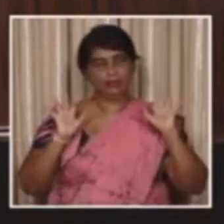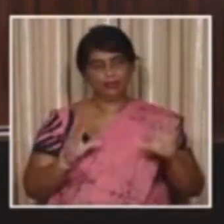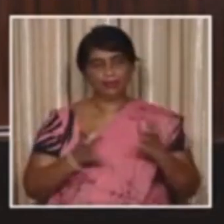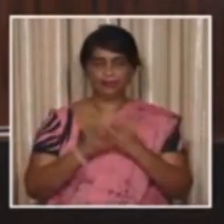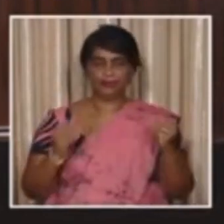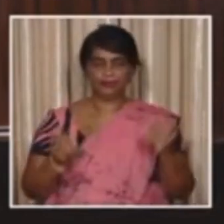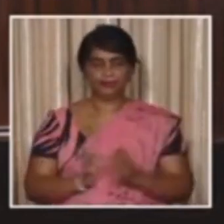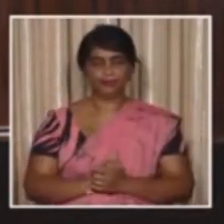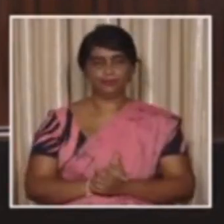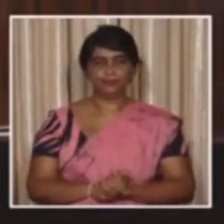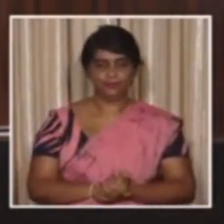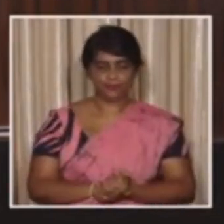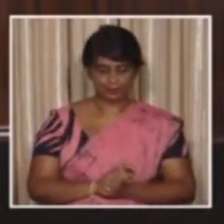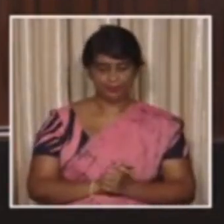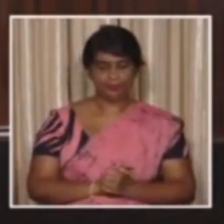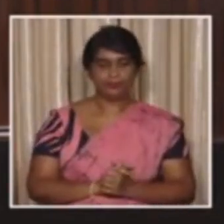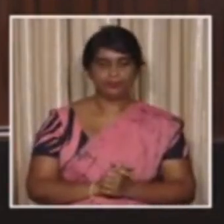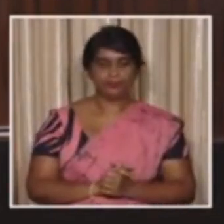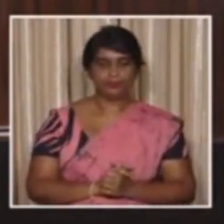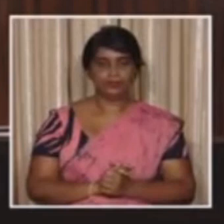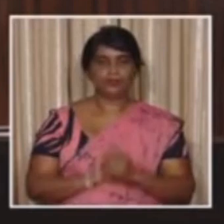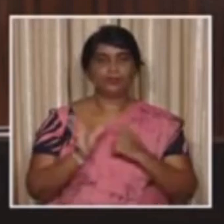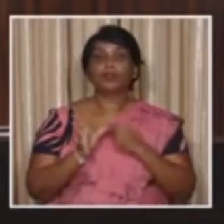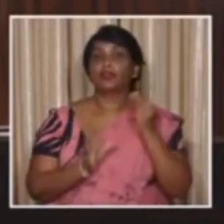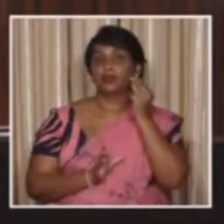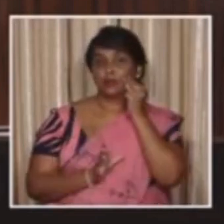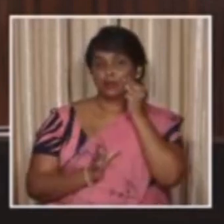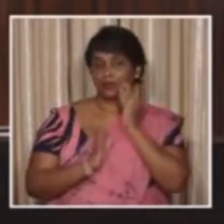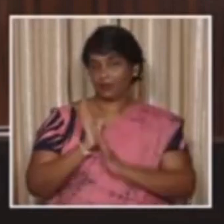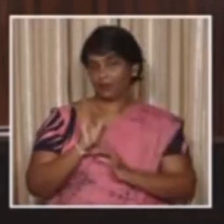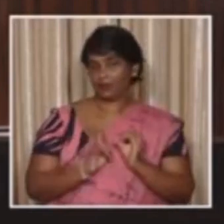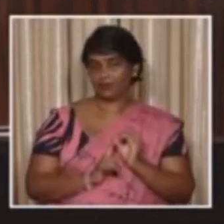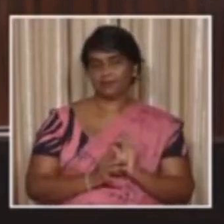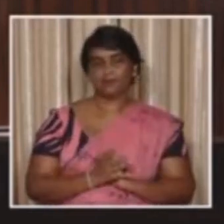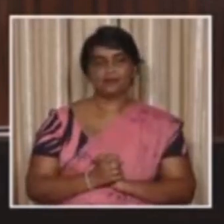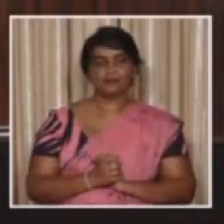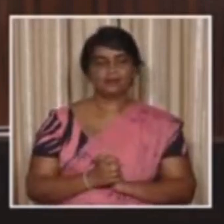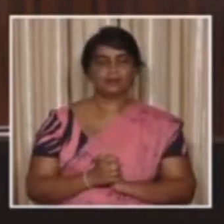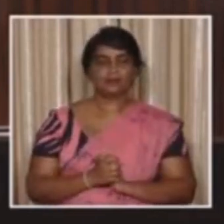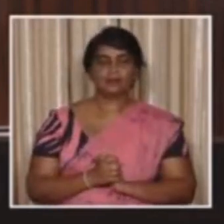කරමු කියලා ඔව් අනුරු කුමාර සනායක මන්ත්‍රීතුමා